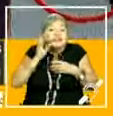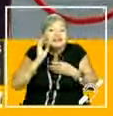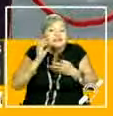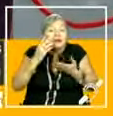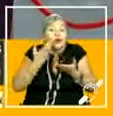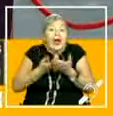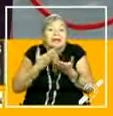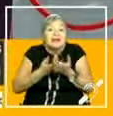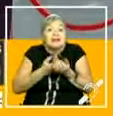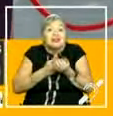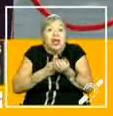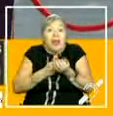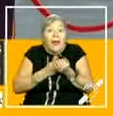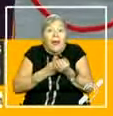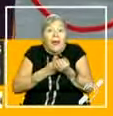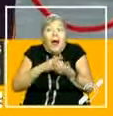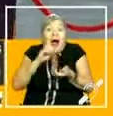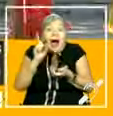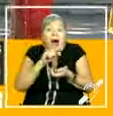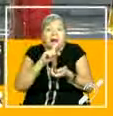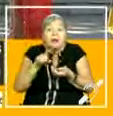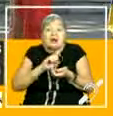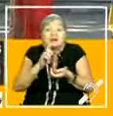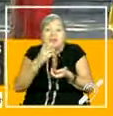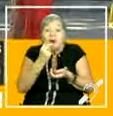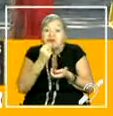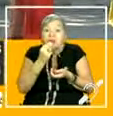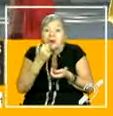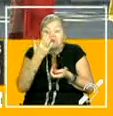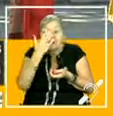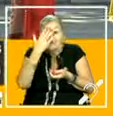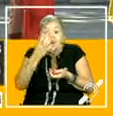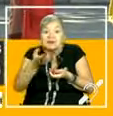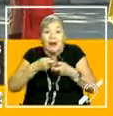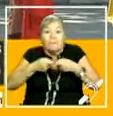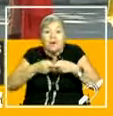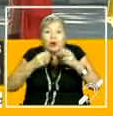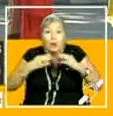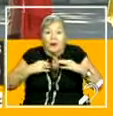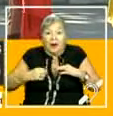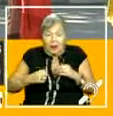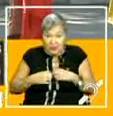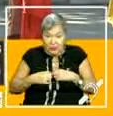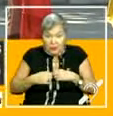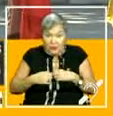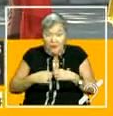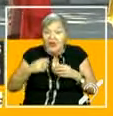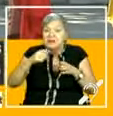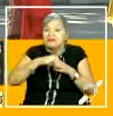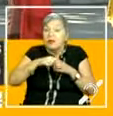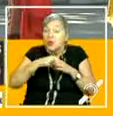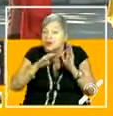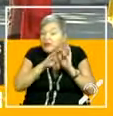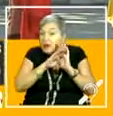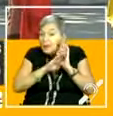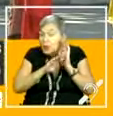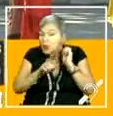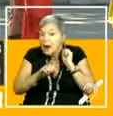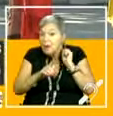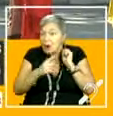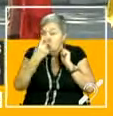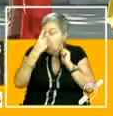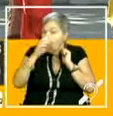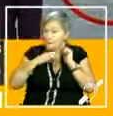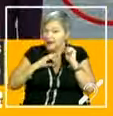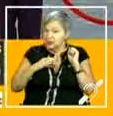ce această anulare. Spun reprezentanții Camerei Deputaților că se modifică programul unui președinte